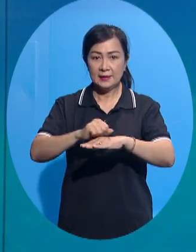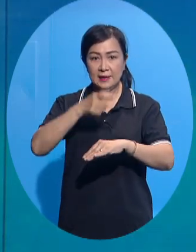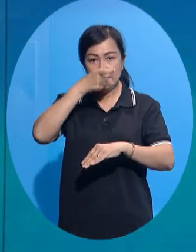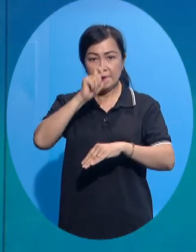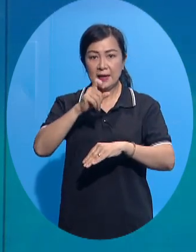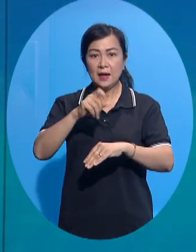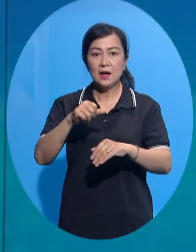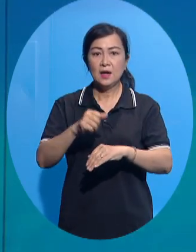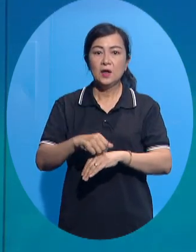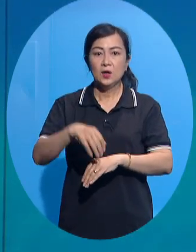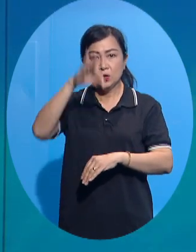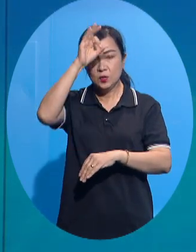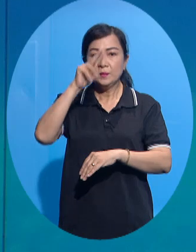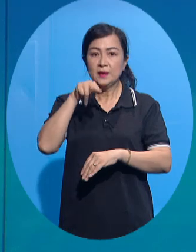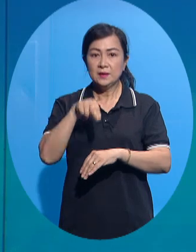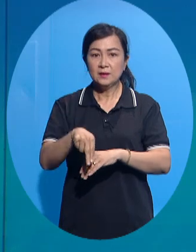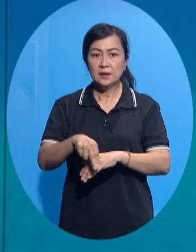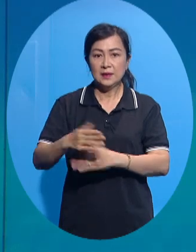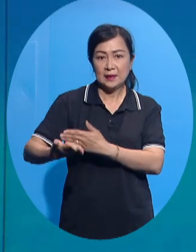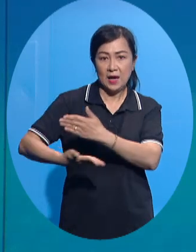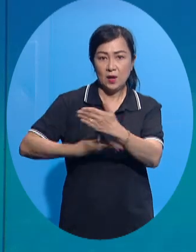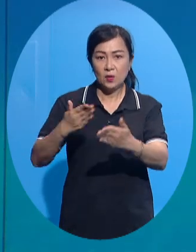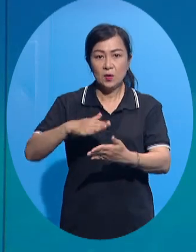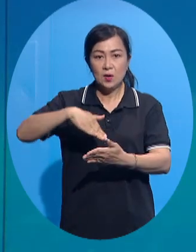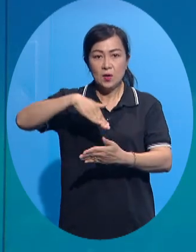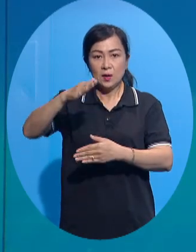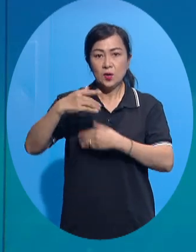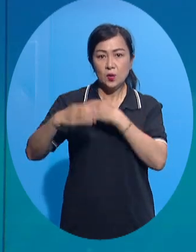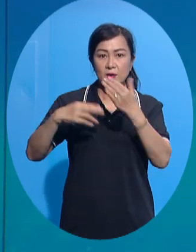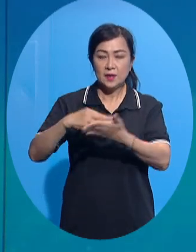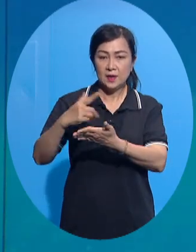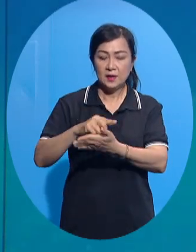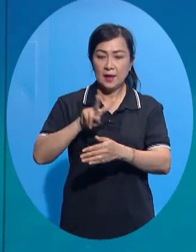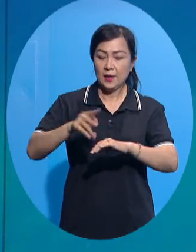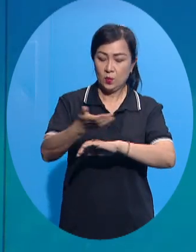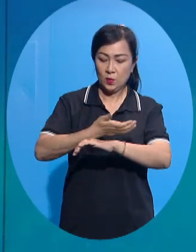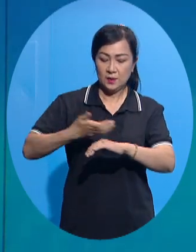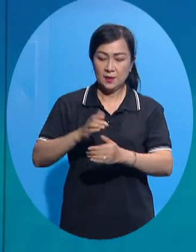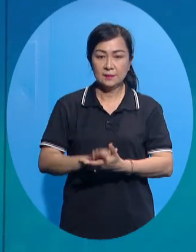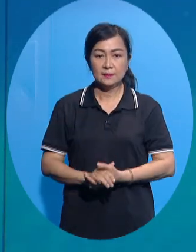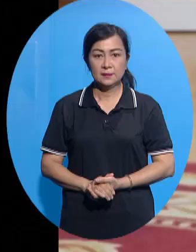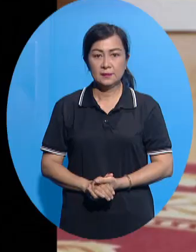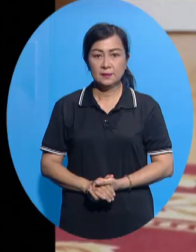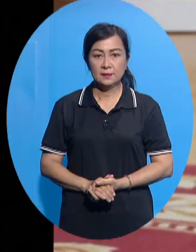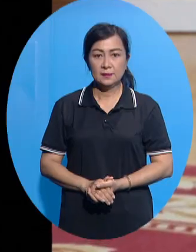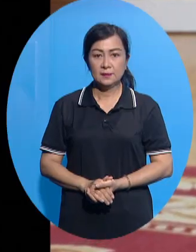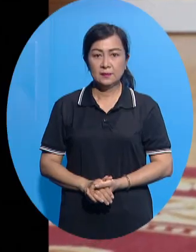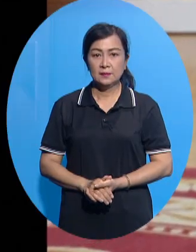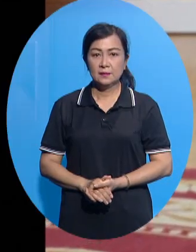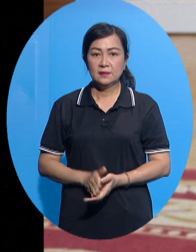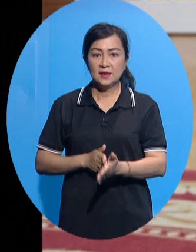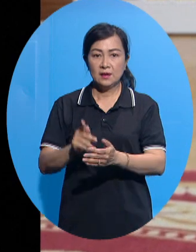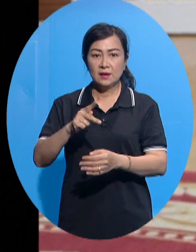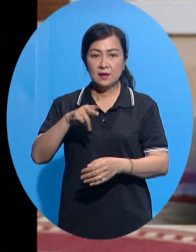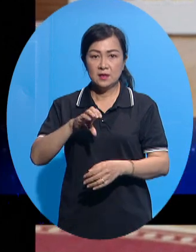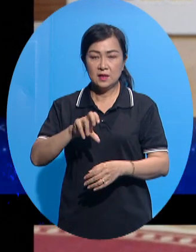sgu tại thủ đô Bình Nhưỡng và thảo luận về việc tăng cường đối thoại chiến lược giữa hai nước